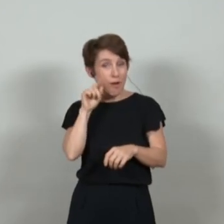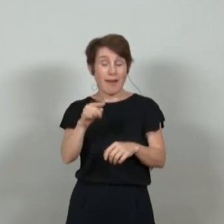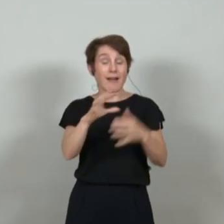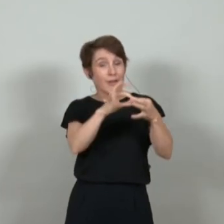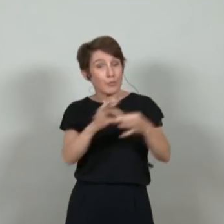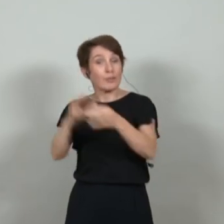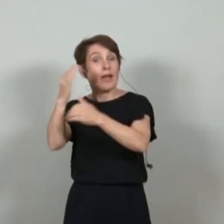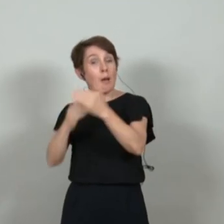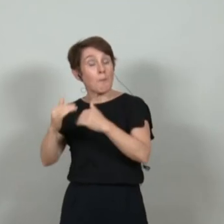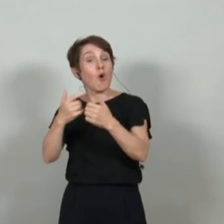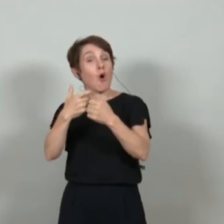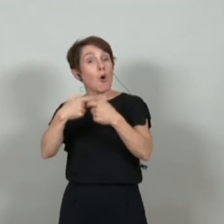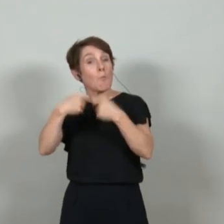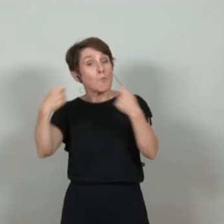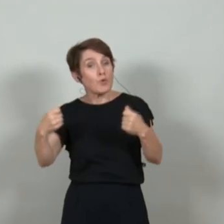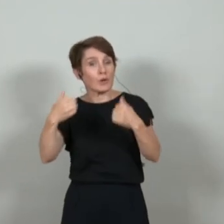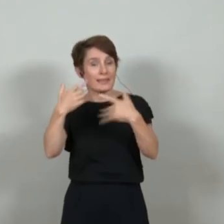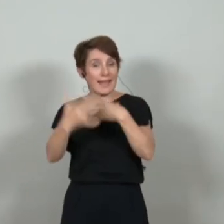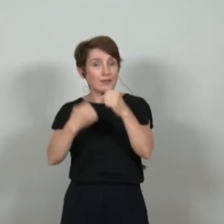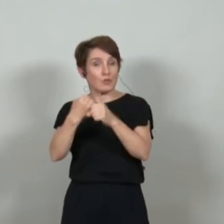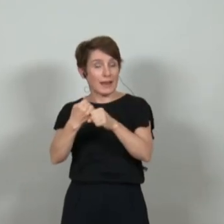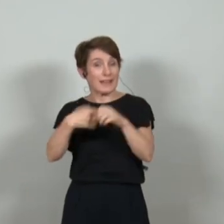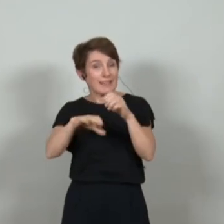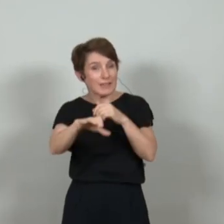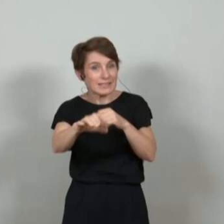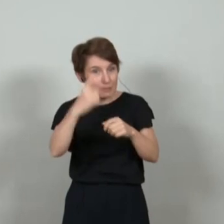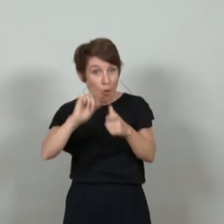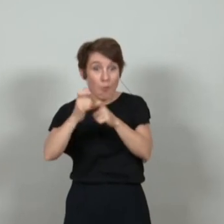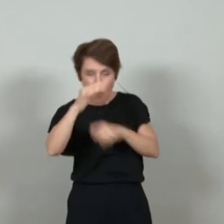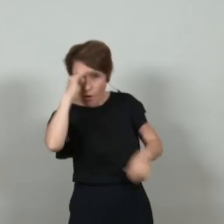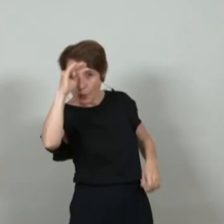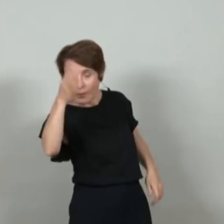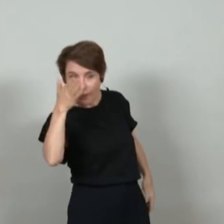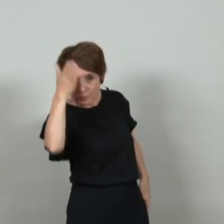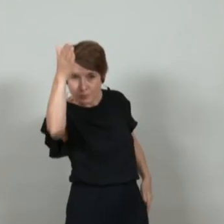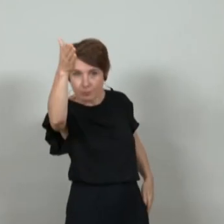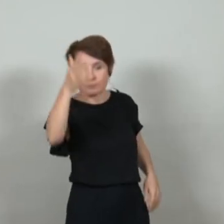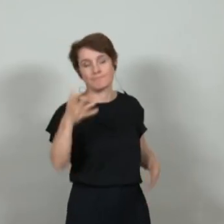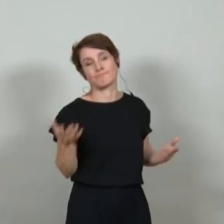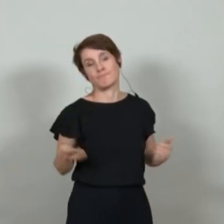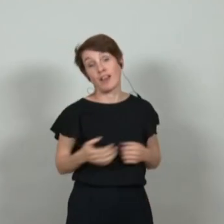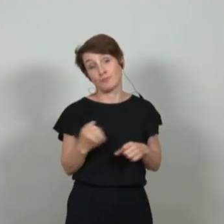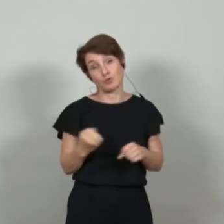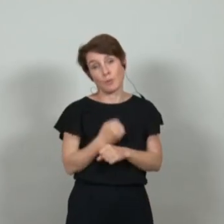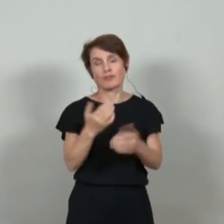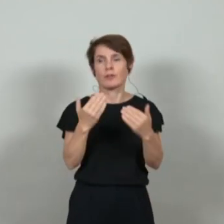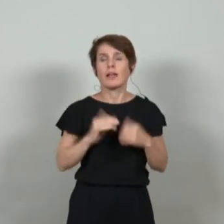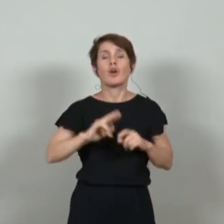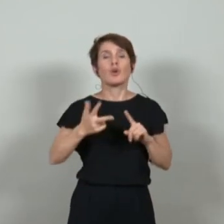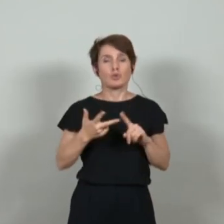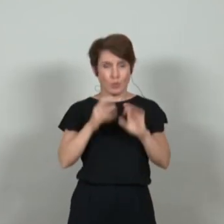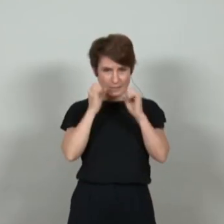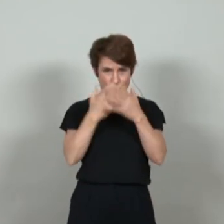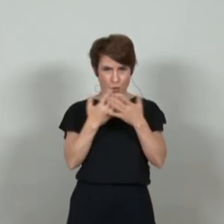voir un plan un budget de fonctionnement pour imaginer la suite troisième surprise vous nous présenter une stratégie plus annuelle